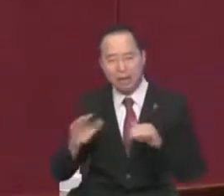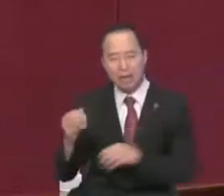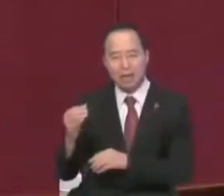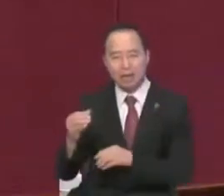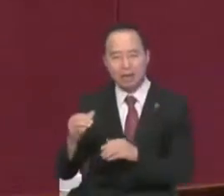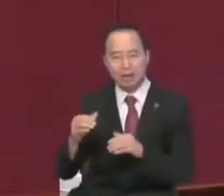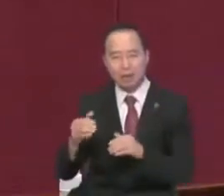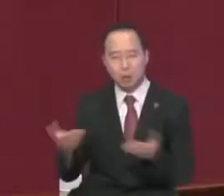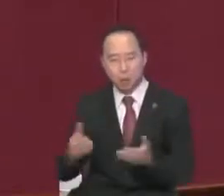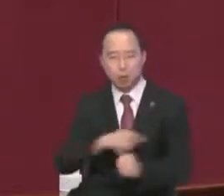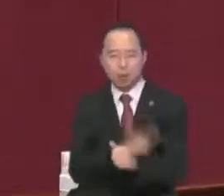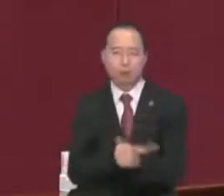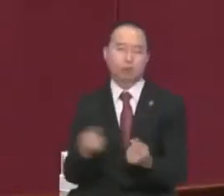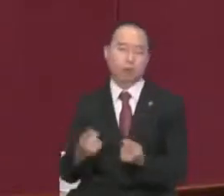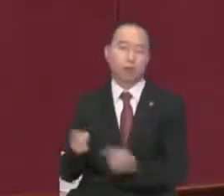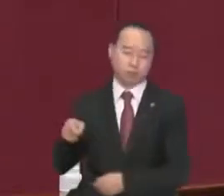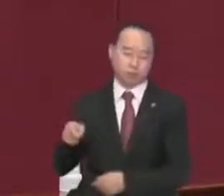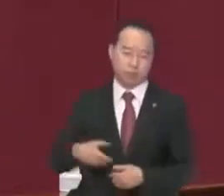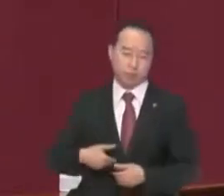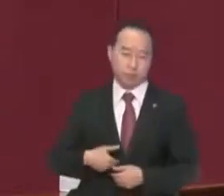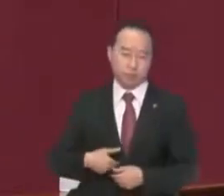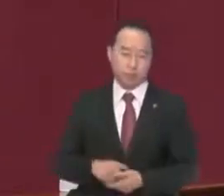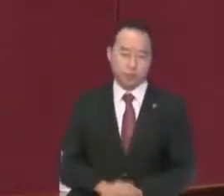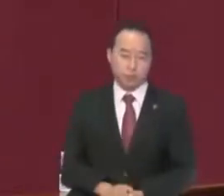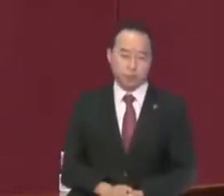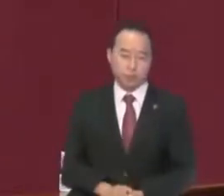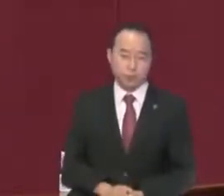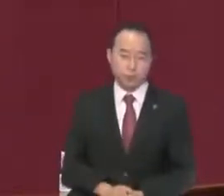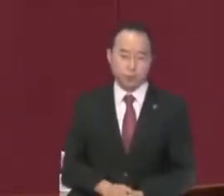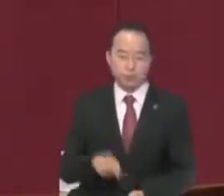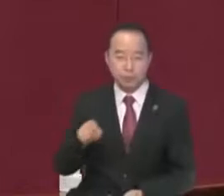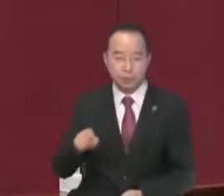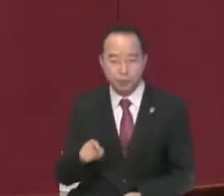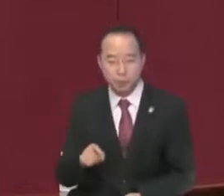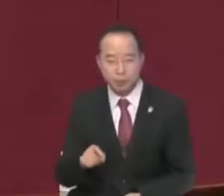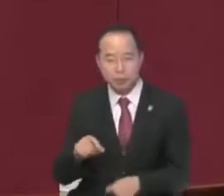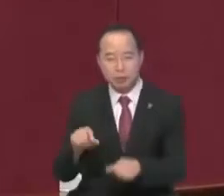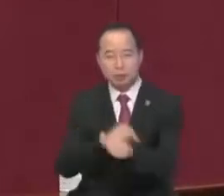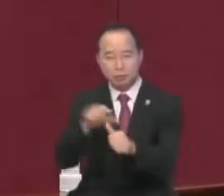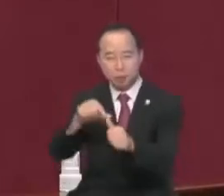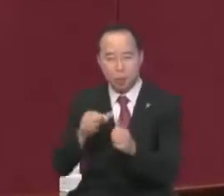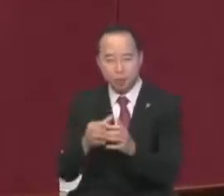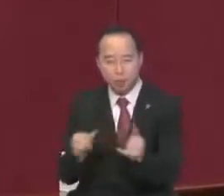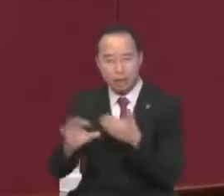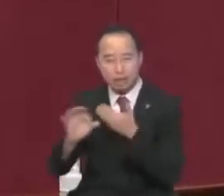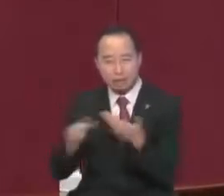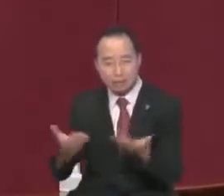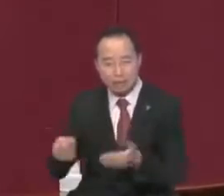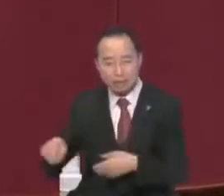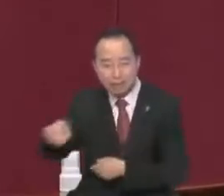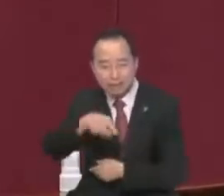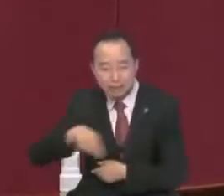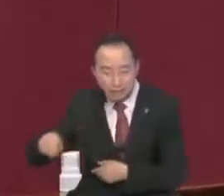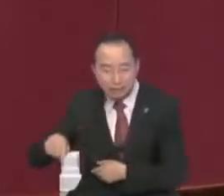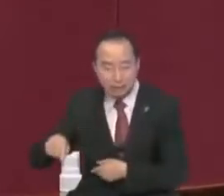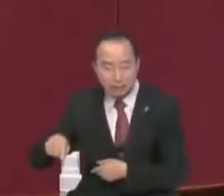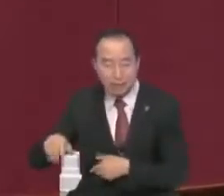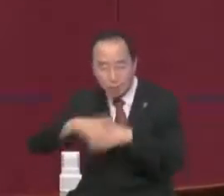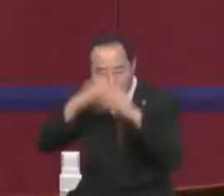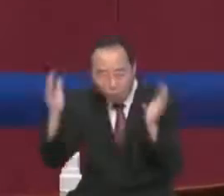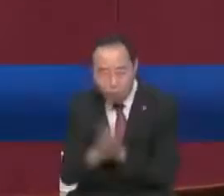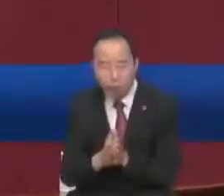5인 미만 사업장의 노동자, 비정규직과 특수고용 노동자, 프리랜서, 플랫폼 노동자 등 대한민국의 모든